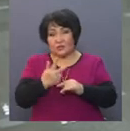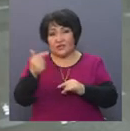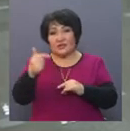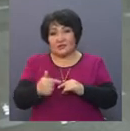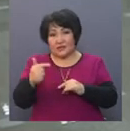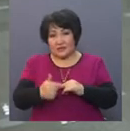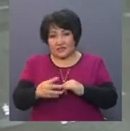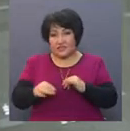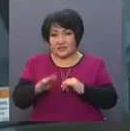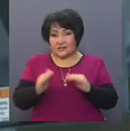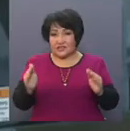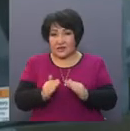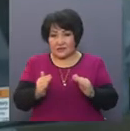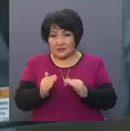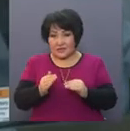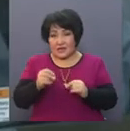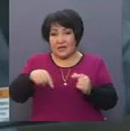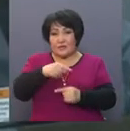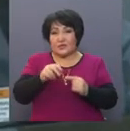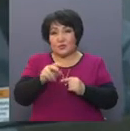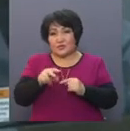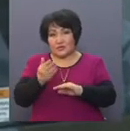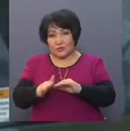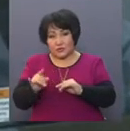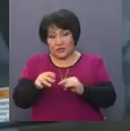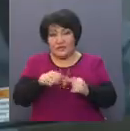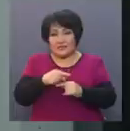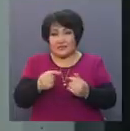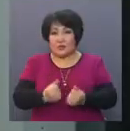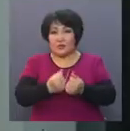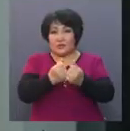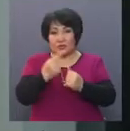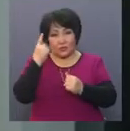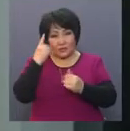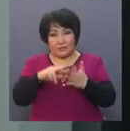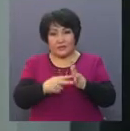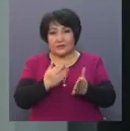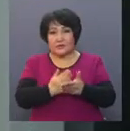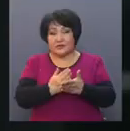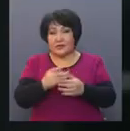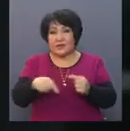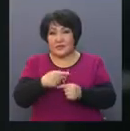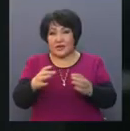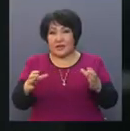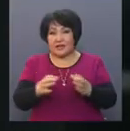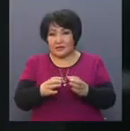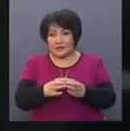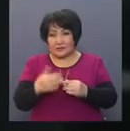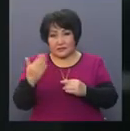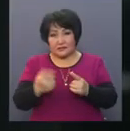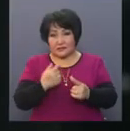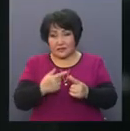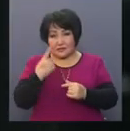шағын бизнес өкілдеріне бөлу арқылы бизнесті қолдау ойда бар. Мұндай ұсыныс кәсіпкерлер палатасы тарапынан айтылды. Бірақ бұл тек